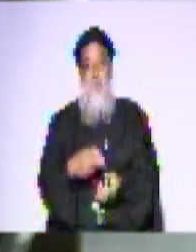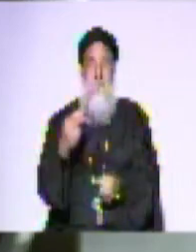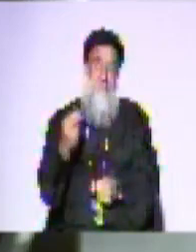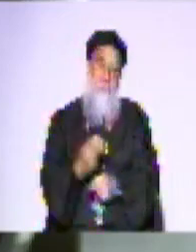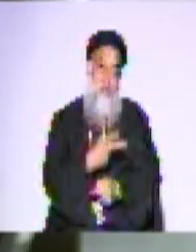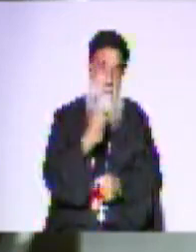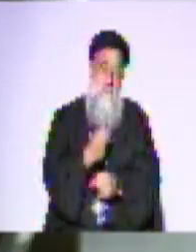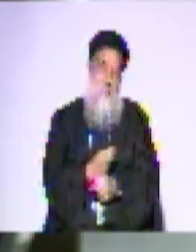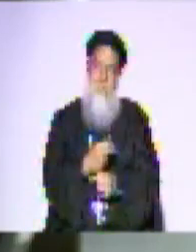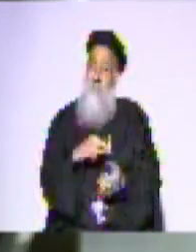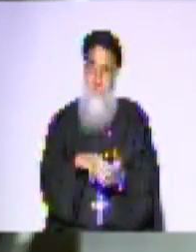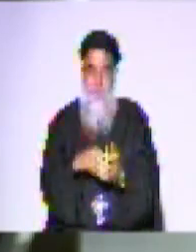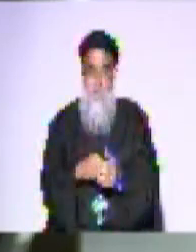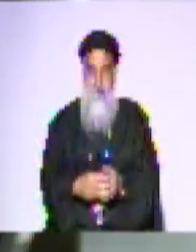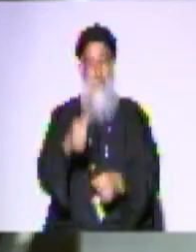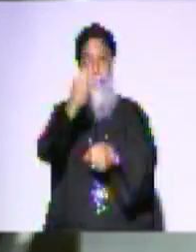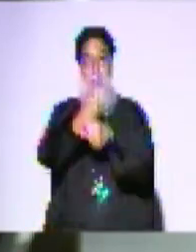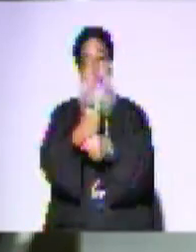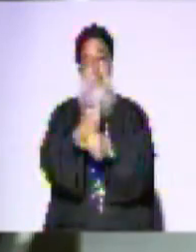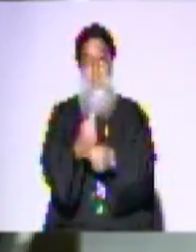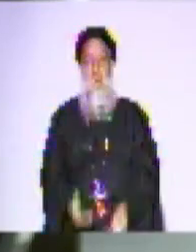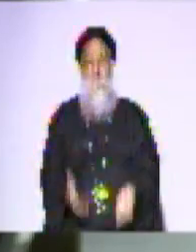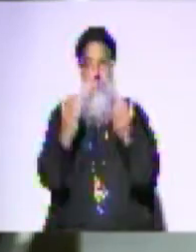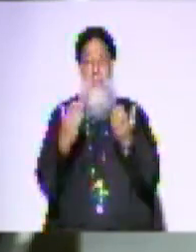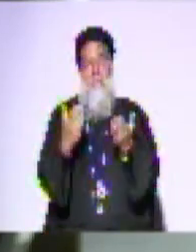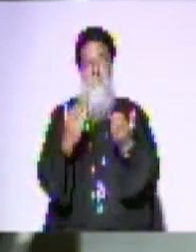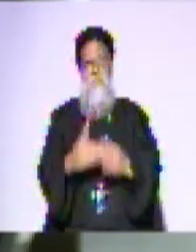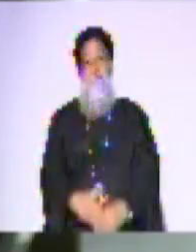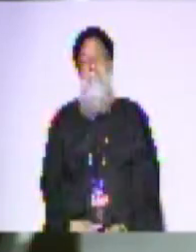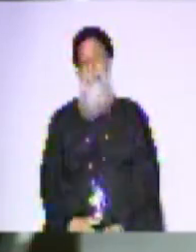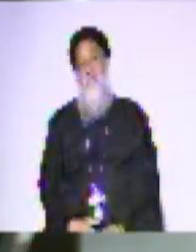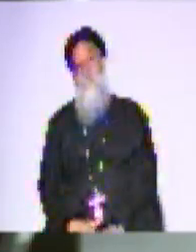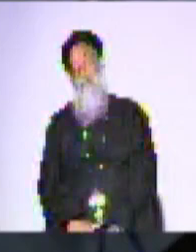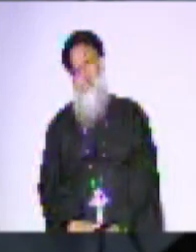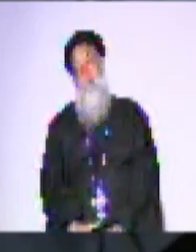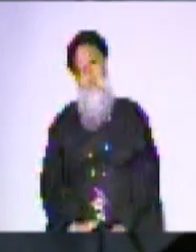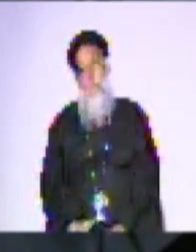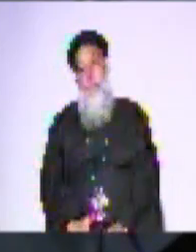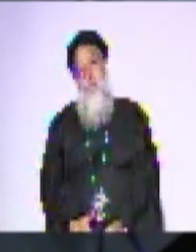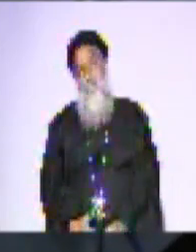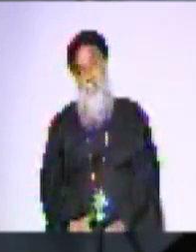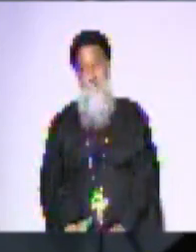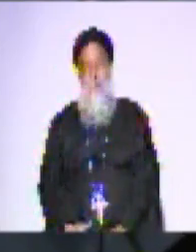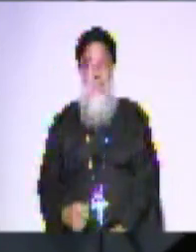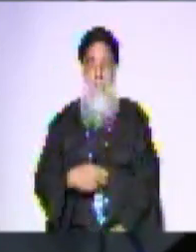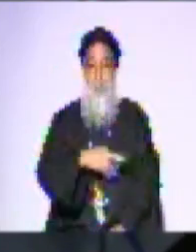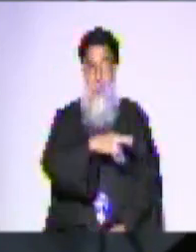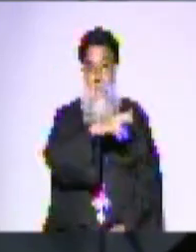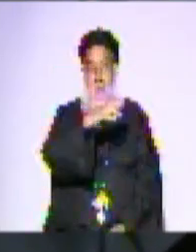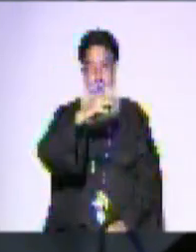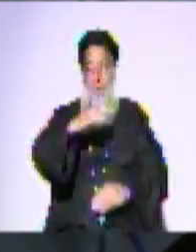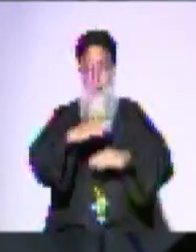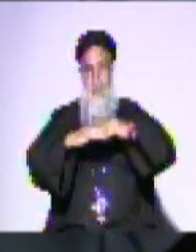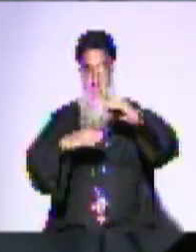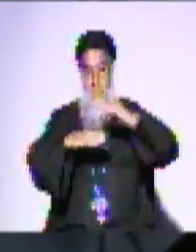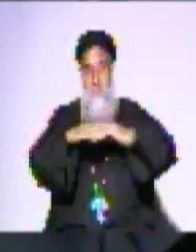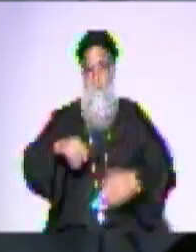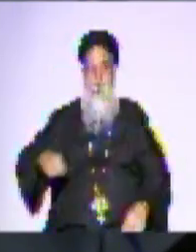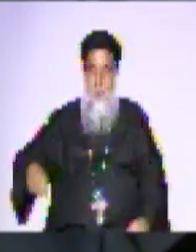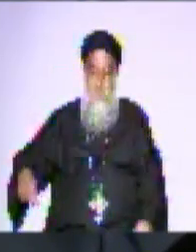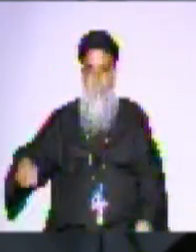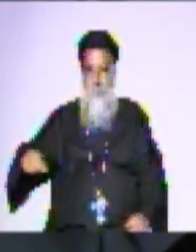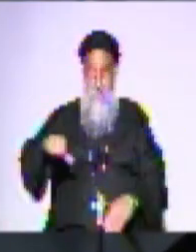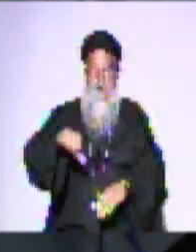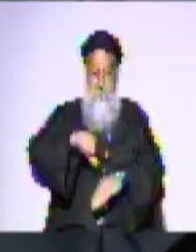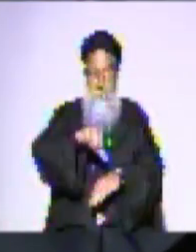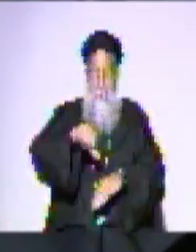فلازم يقوم، ما حدش بيقع وما يقومش. حتى سيدنا من ناحية الطقسية، طقس بتاع زيت الميرون